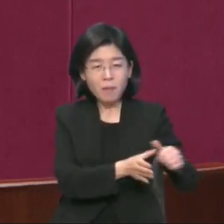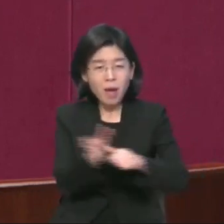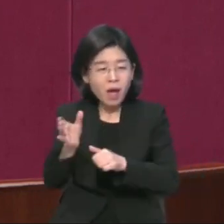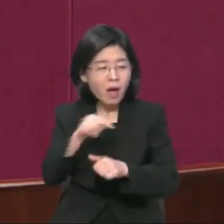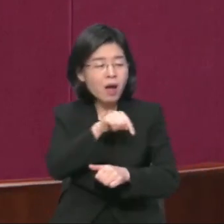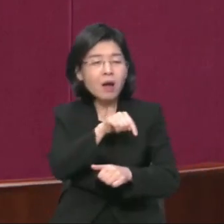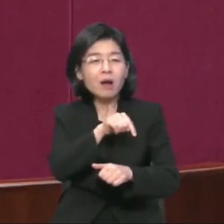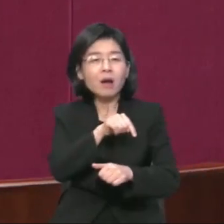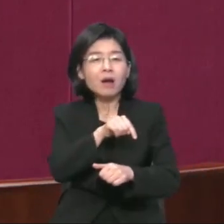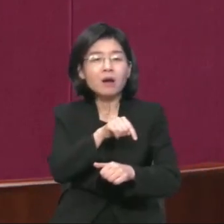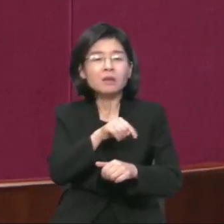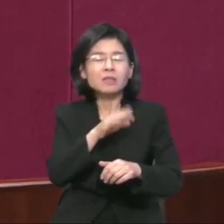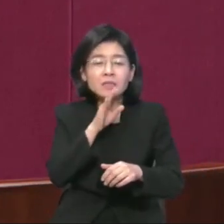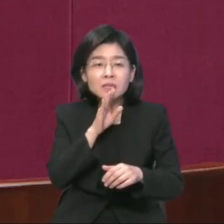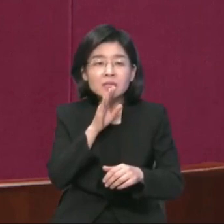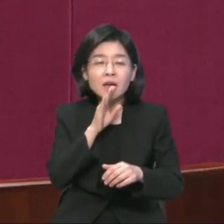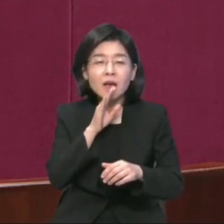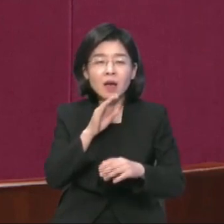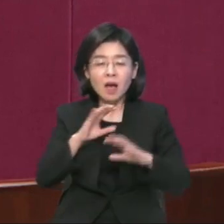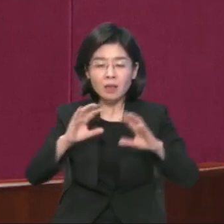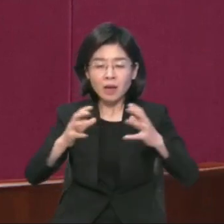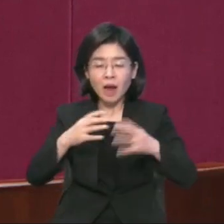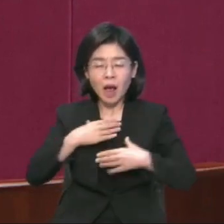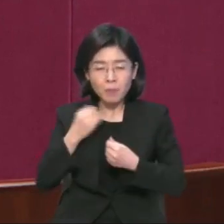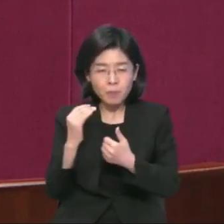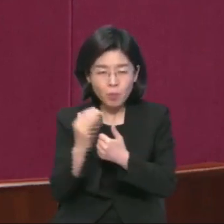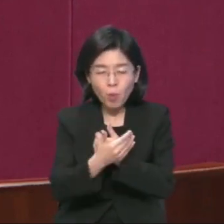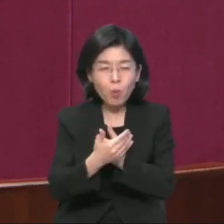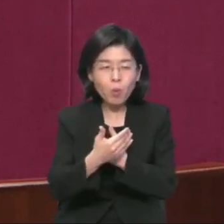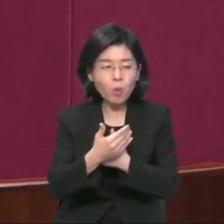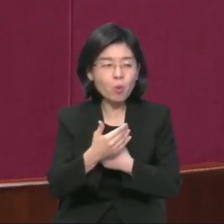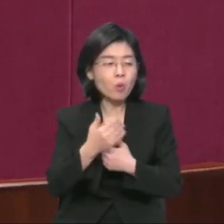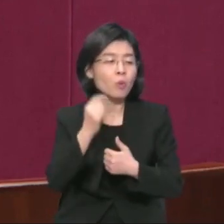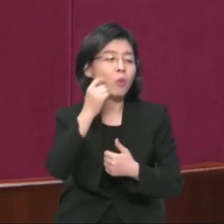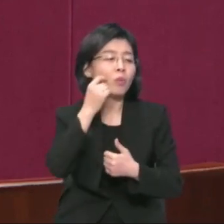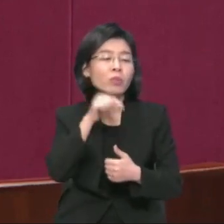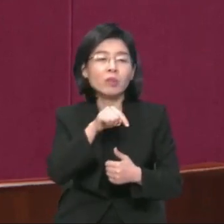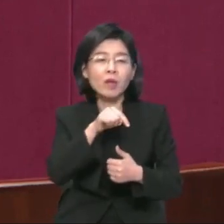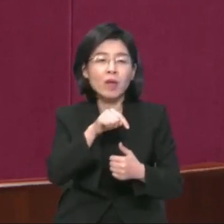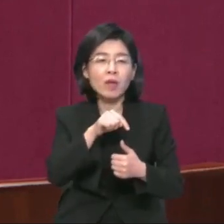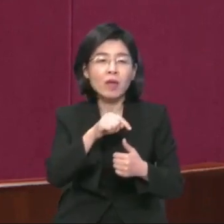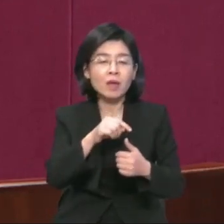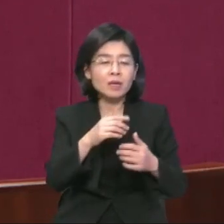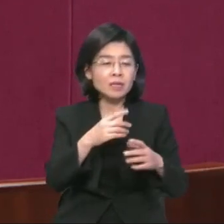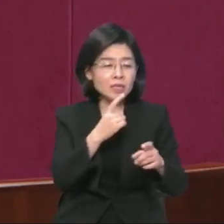이것이야말로 우리 안보에 해를 끼치는 이적 행위가 아니고 무엇이겠습니까?